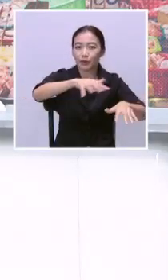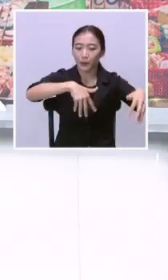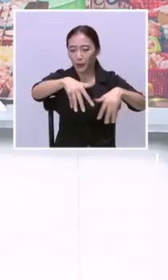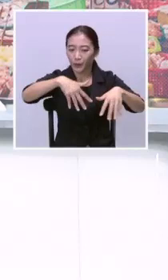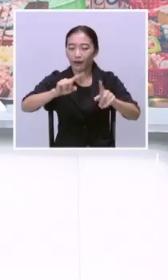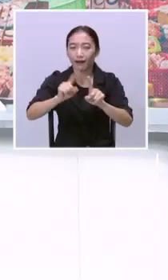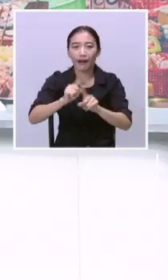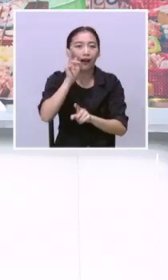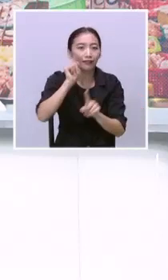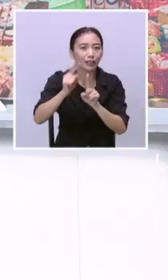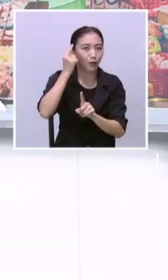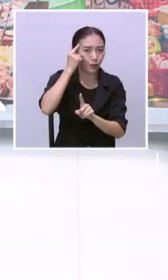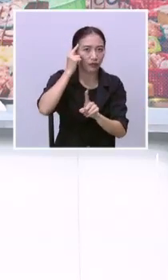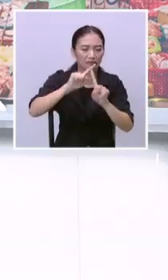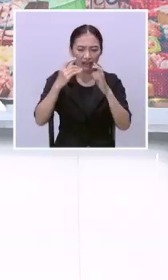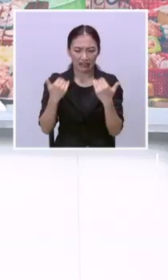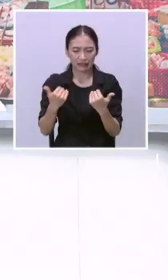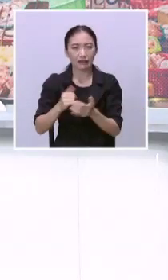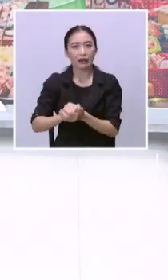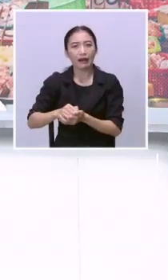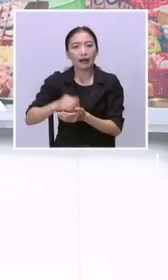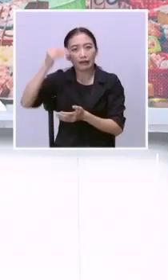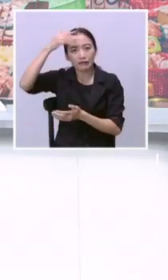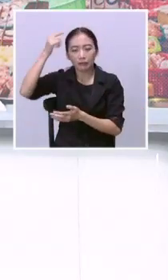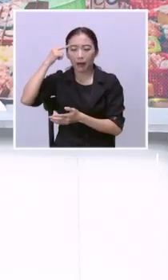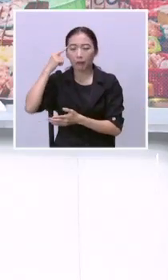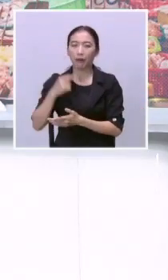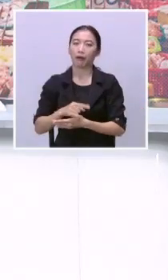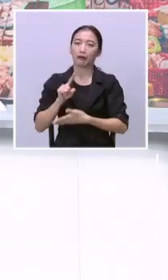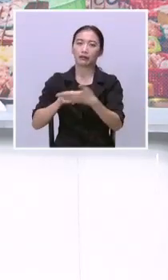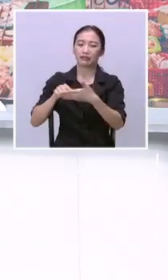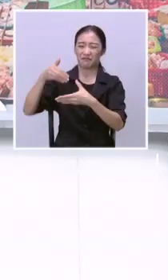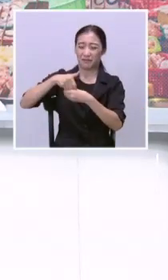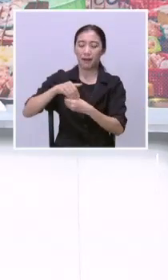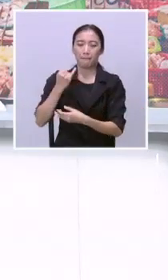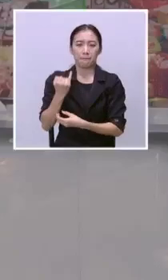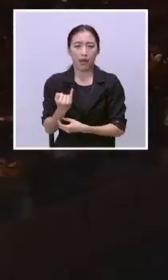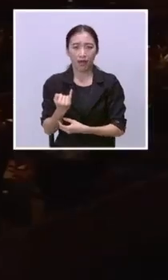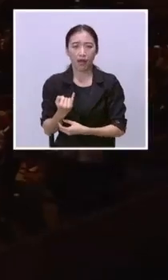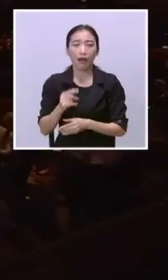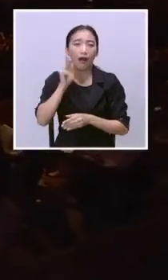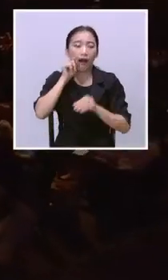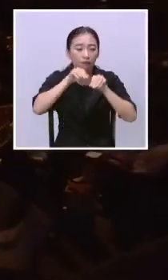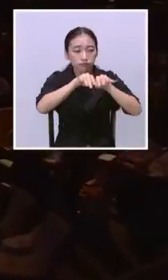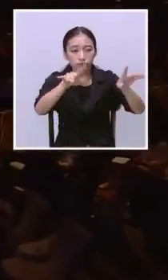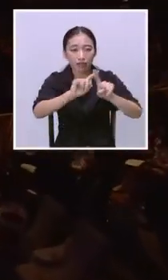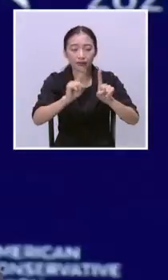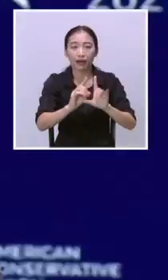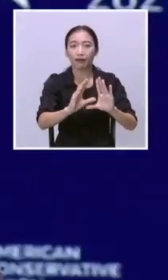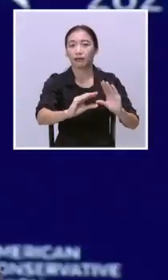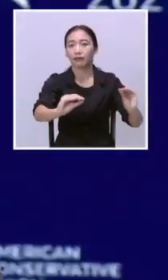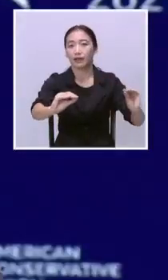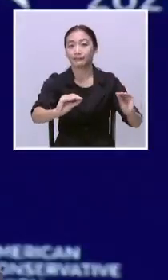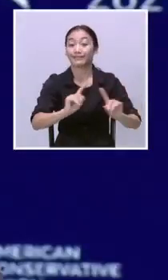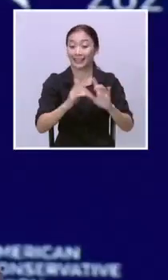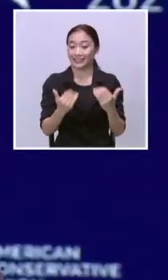ายไปเลยหลังจากที่แพ้การเลือกตั้งไปล่าสุดนี้ที่ปรึกษาของอดีตผู้นำสหรัฐบอกว่าเดี๋ยวจะกลับมาสู่โลกโซเชียลแล้วแต่ว่าจะม